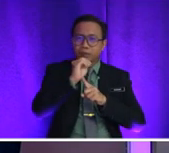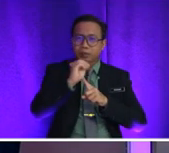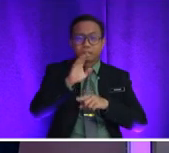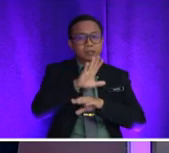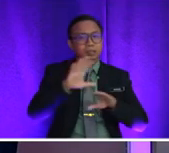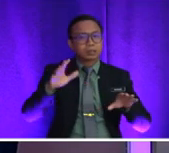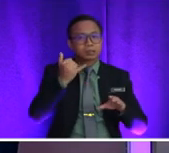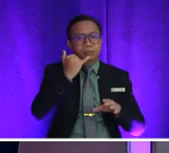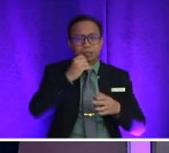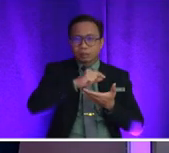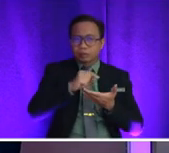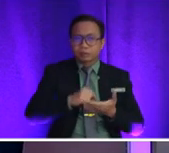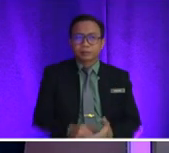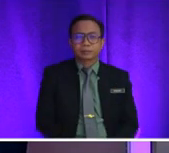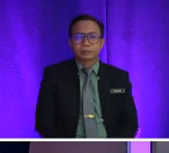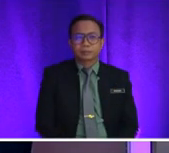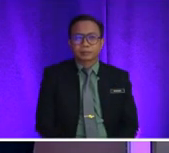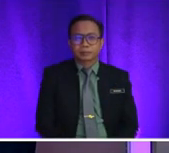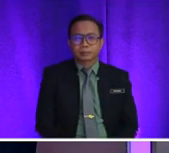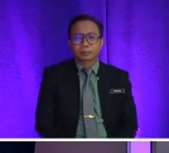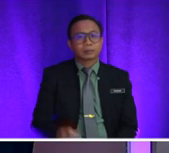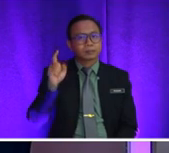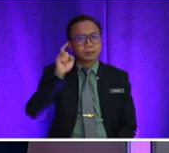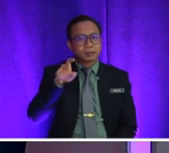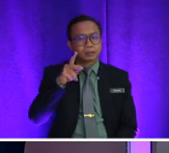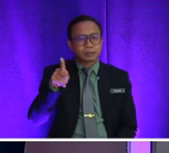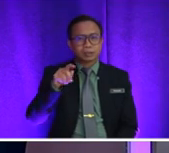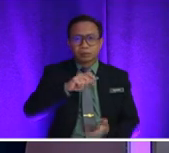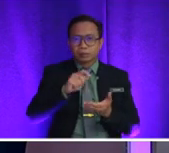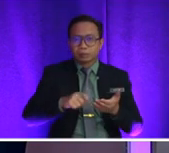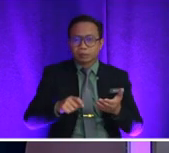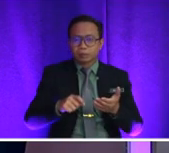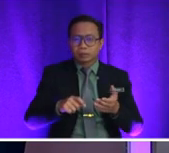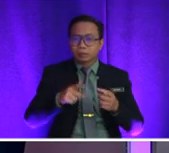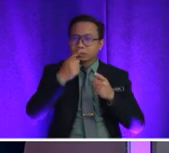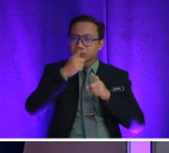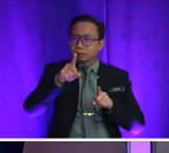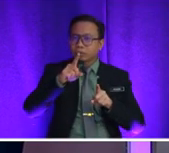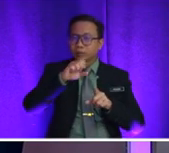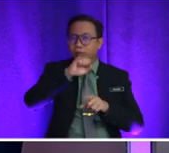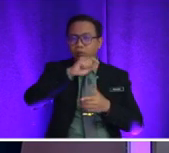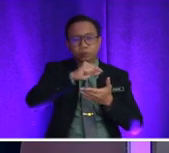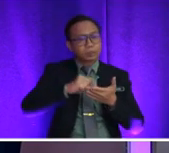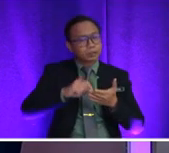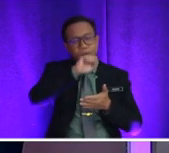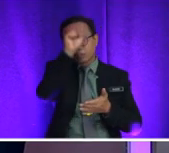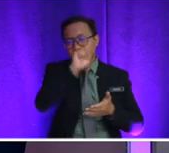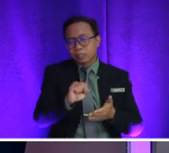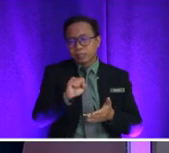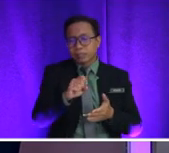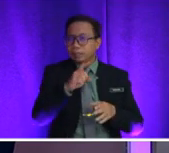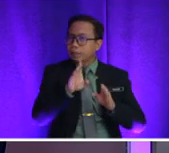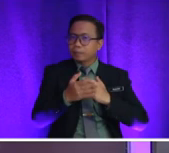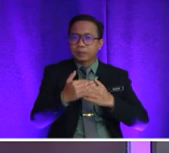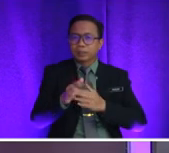Okelah tulis ya oke pastikan tulis pada kertas soalnya itu Anda tulis lah murid-murid Tulislah ya Tulis supaya kita